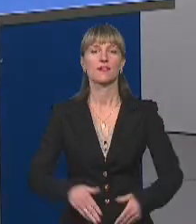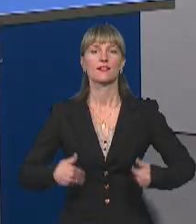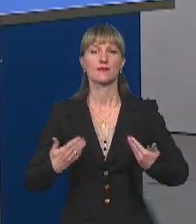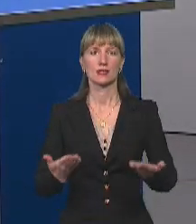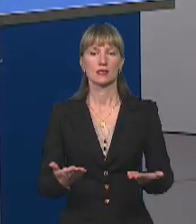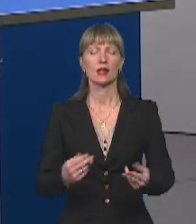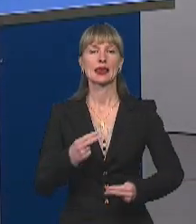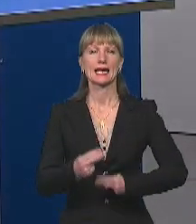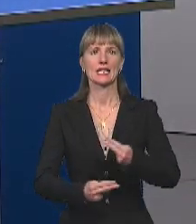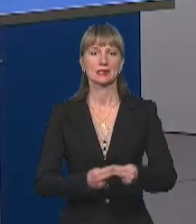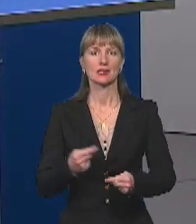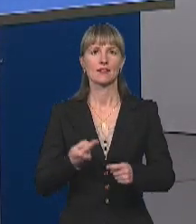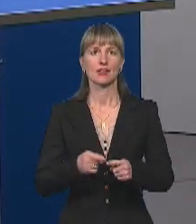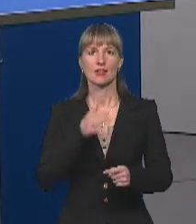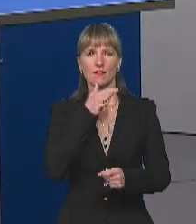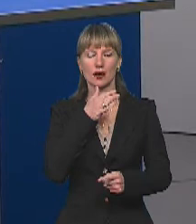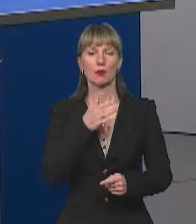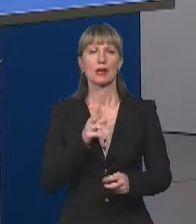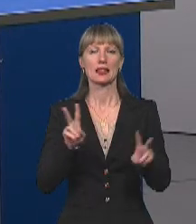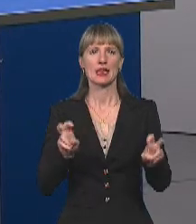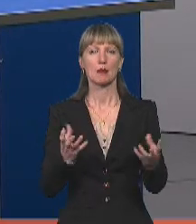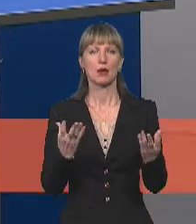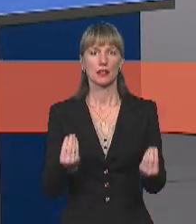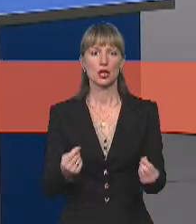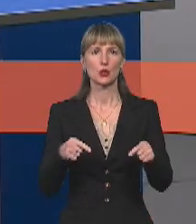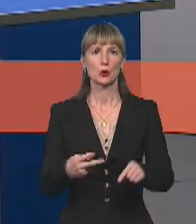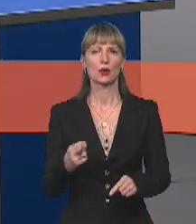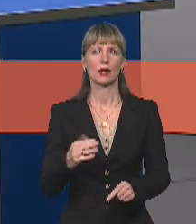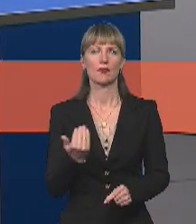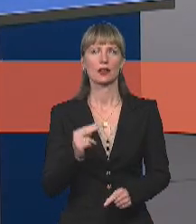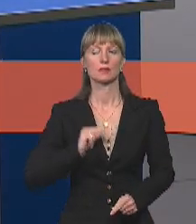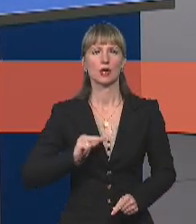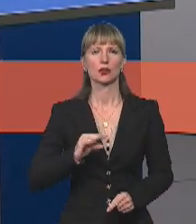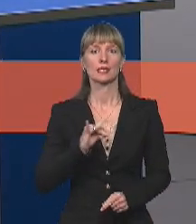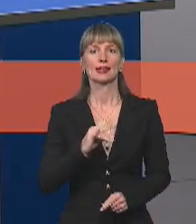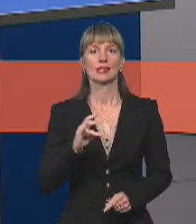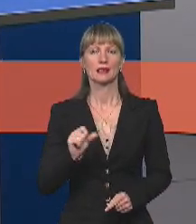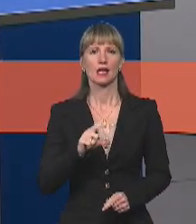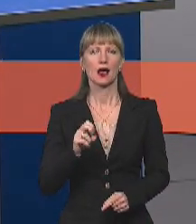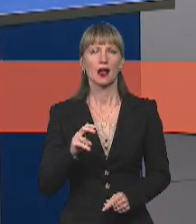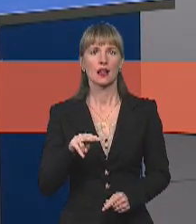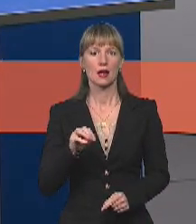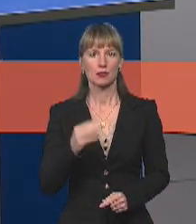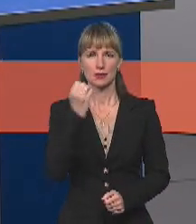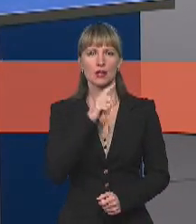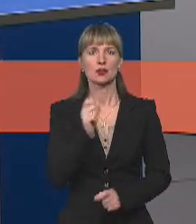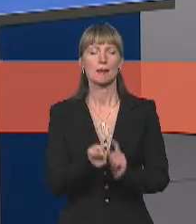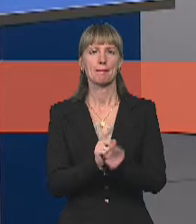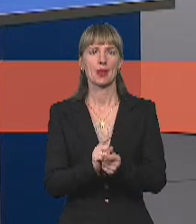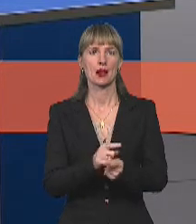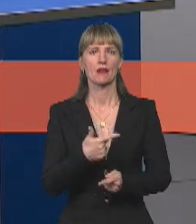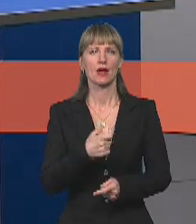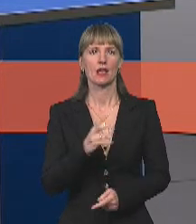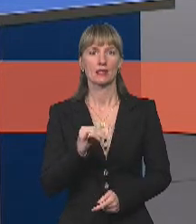Вітаю! Традиційно у цей час в ефірі «Тема дня». У студії для вас працюють Інна Халеп, дякуємо за мову жестів